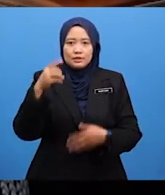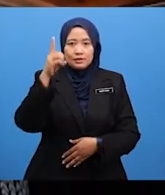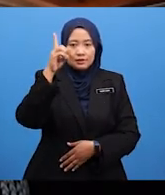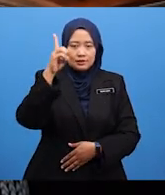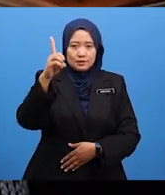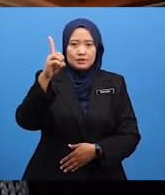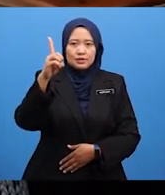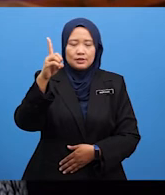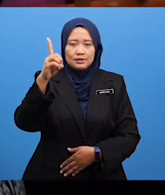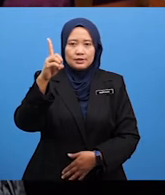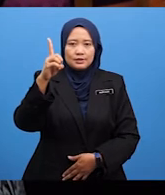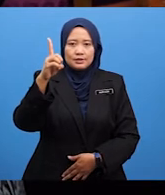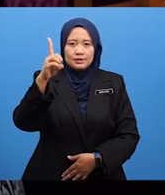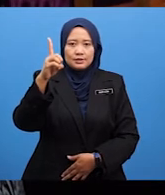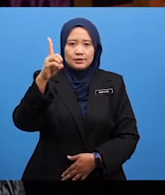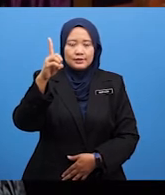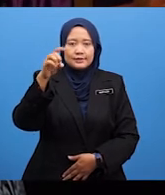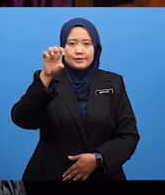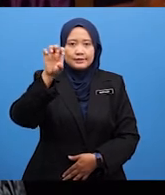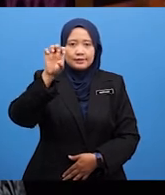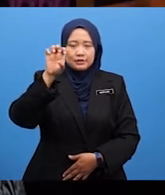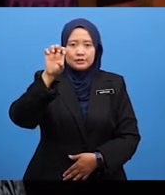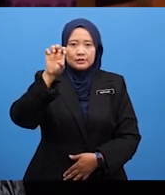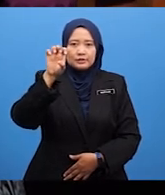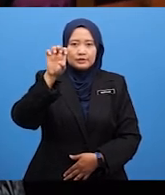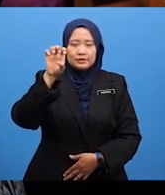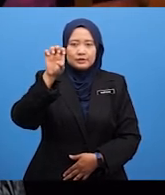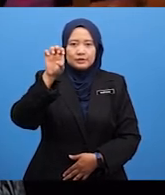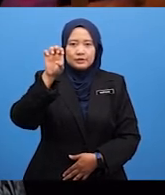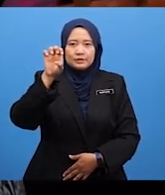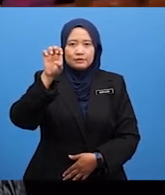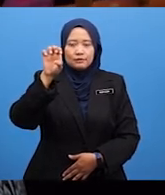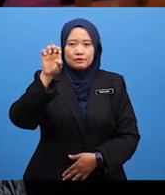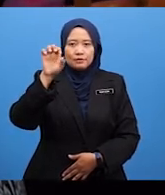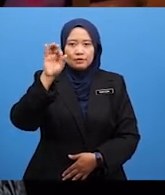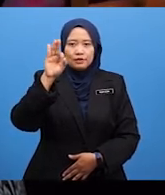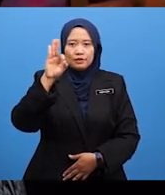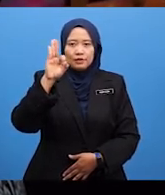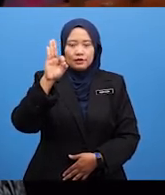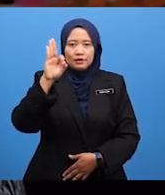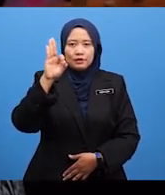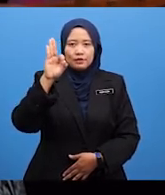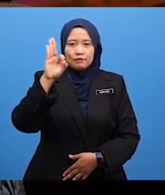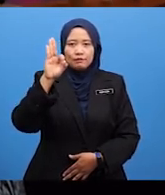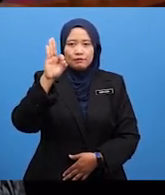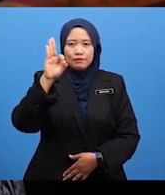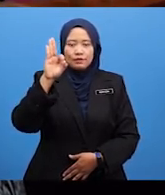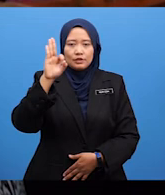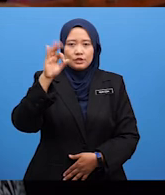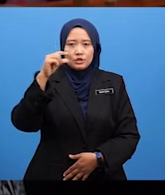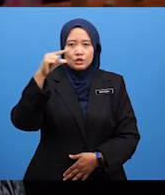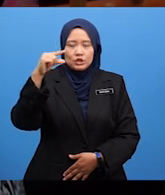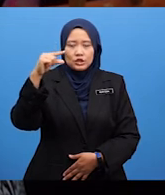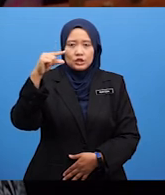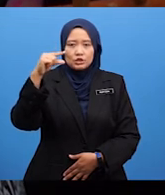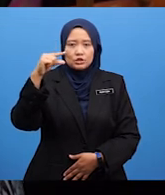D, kemudian note E, dan kemudian note F sharp, kemudian note